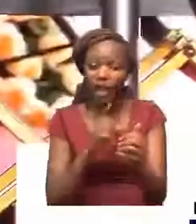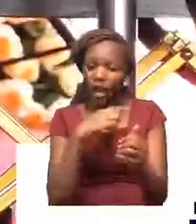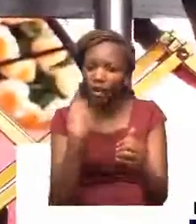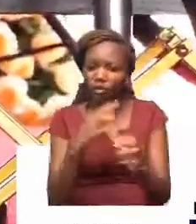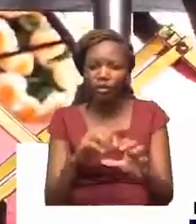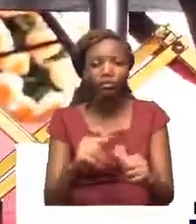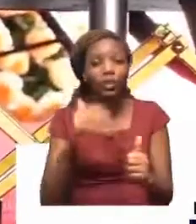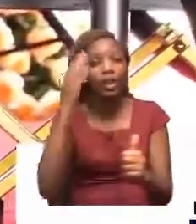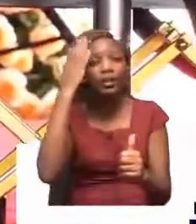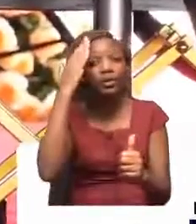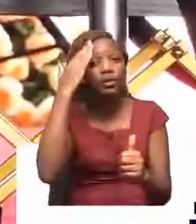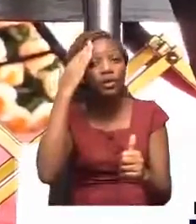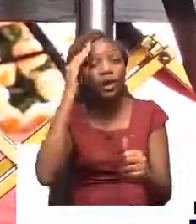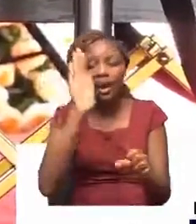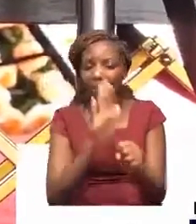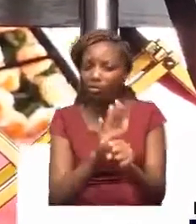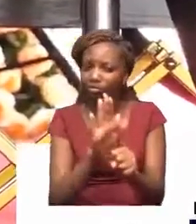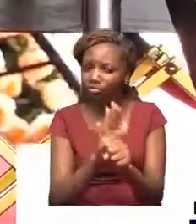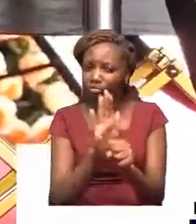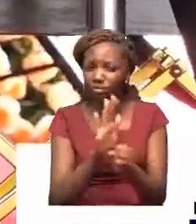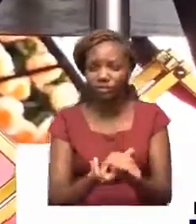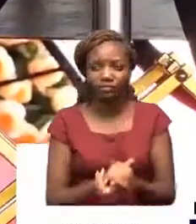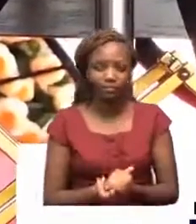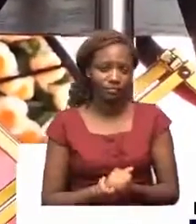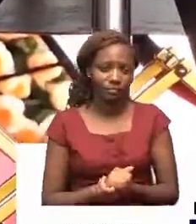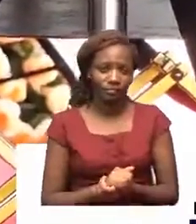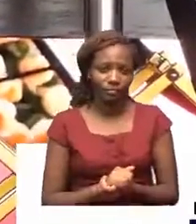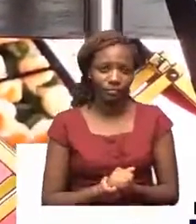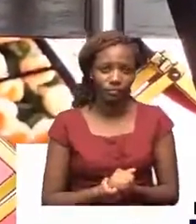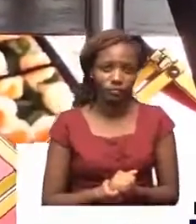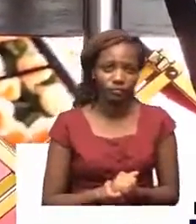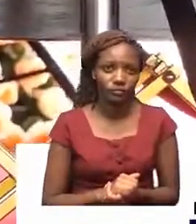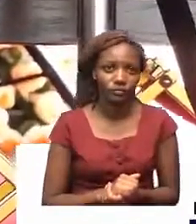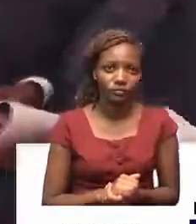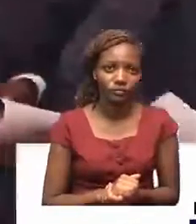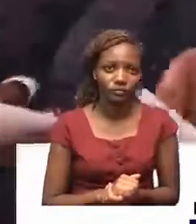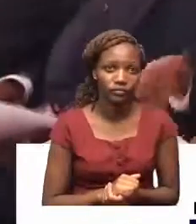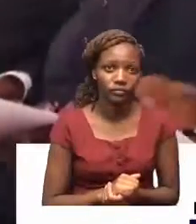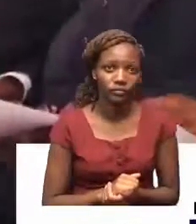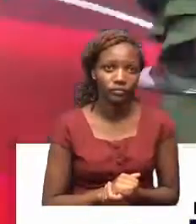zake zilikuwa zimetamba kutamba. Salome Mwirore, TV 47.